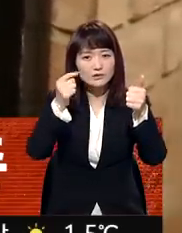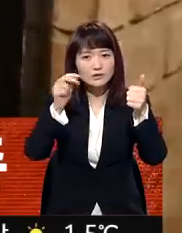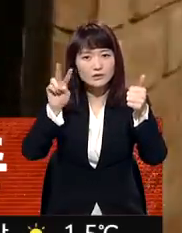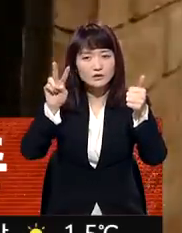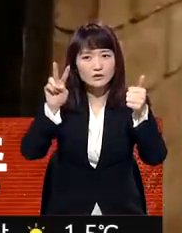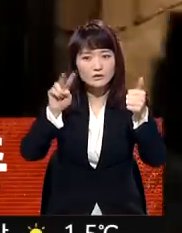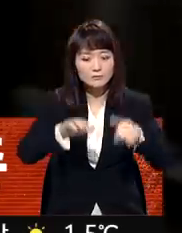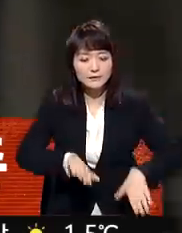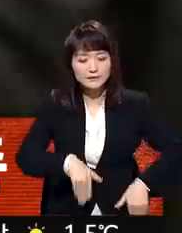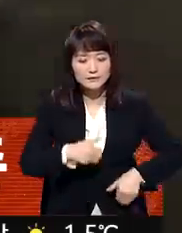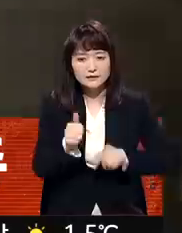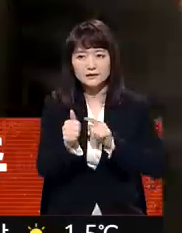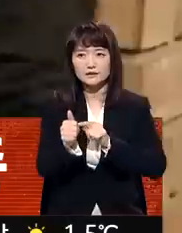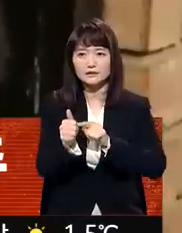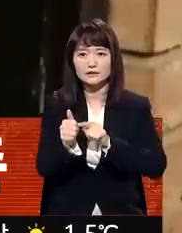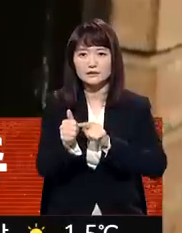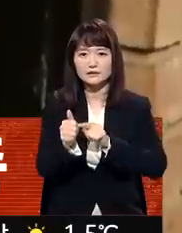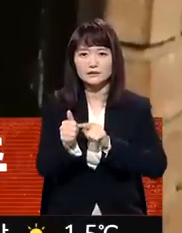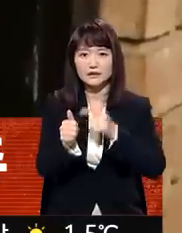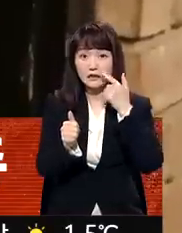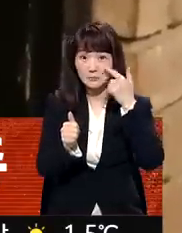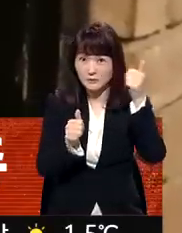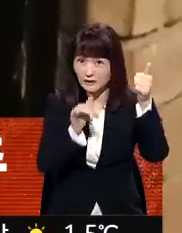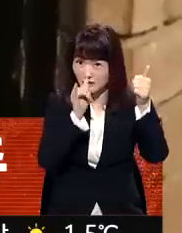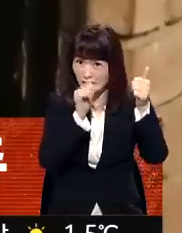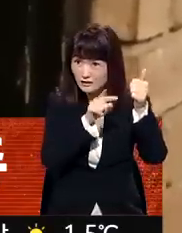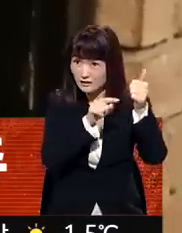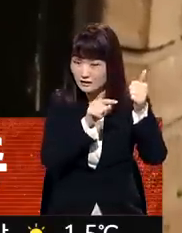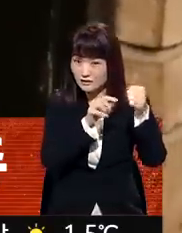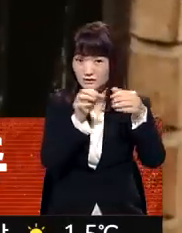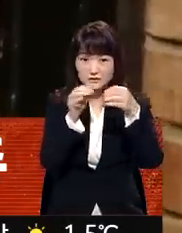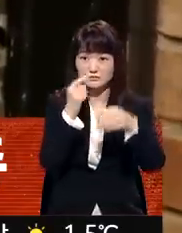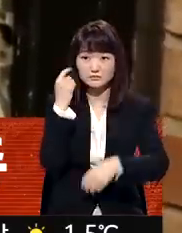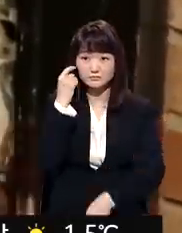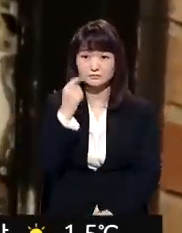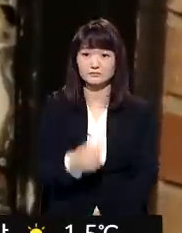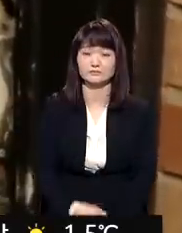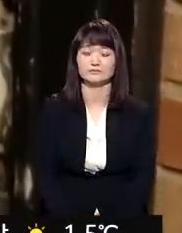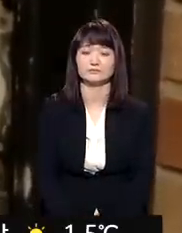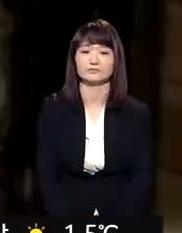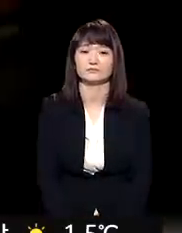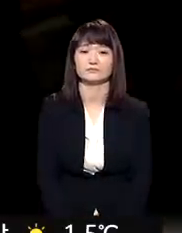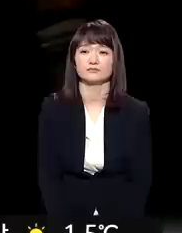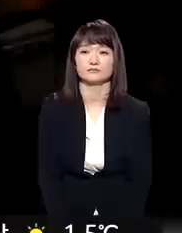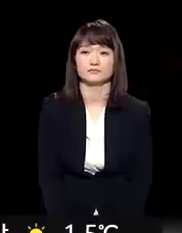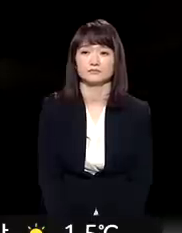기저귀 찬 남자아이가 있었는데 보호자가 있었어요 예 있었습니다 이들의 대화도 한번 들어보시죠